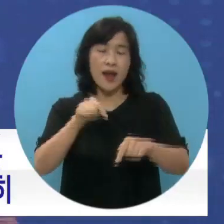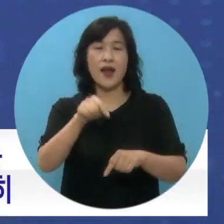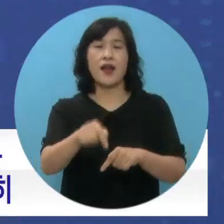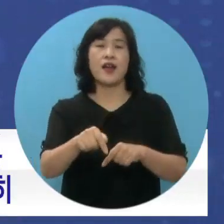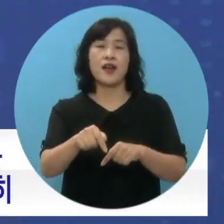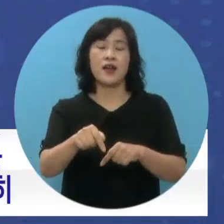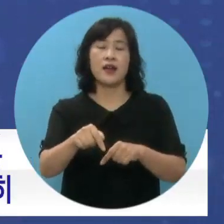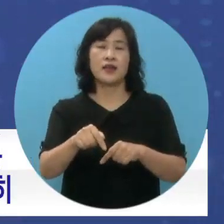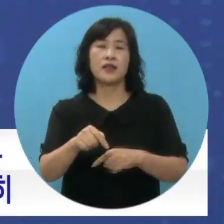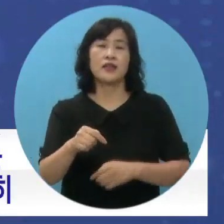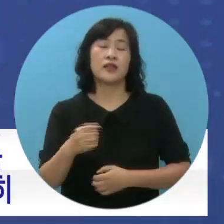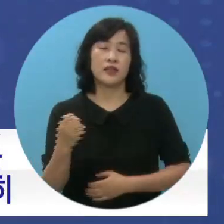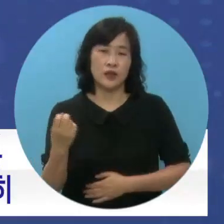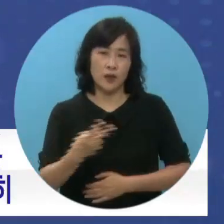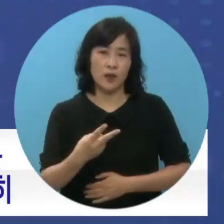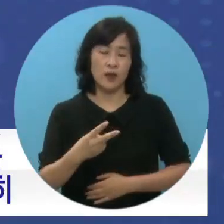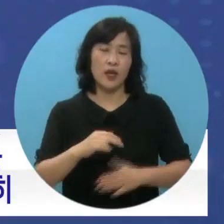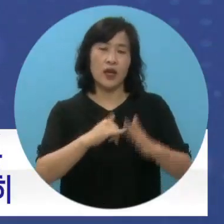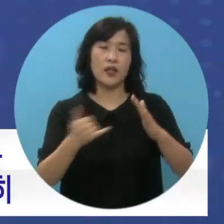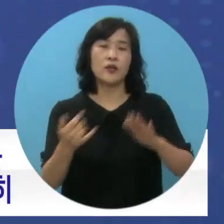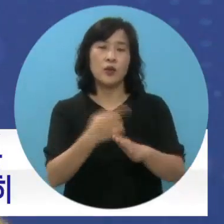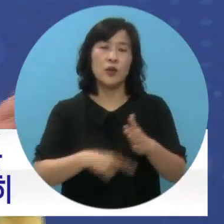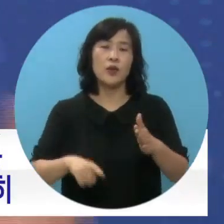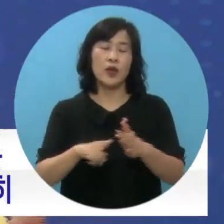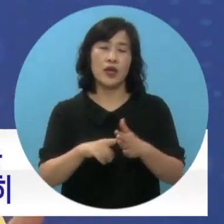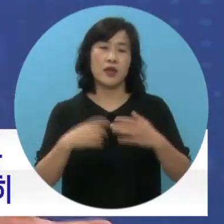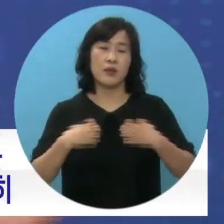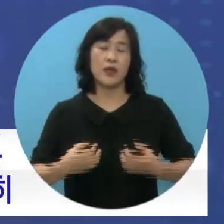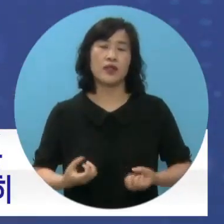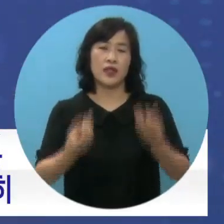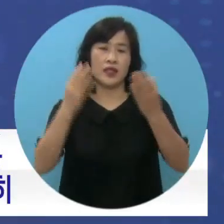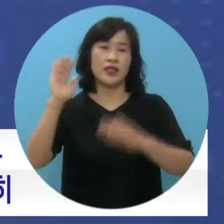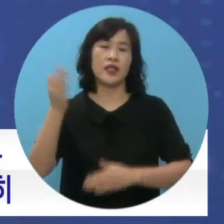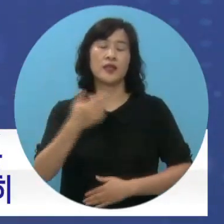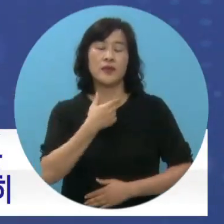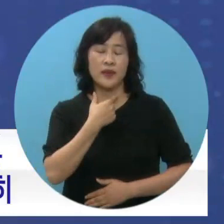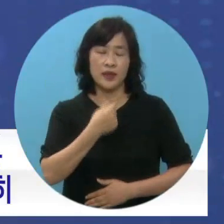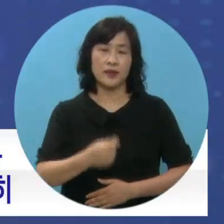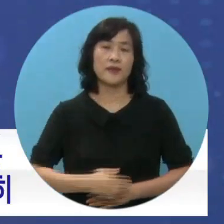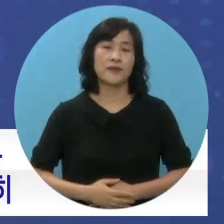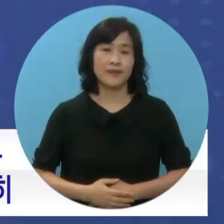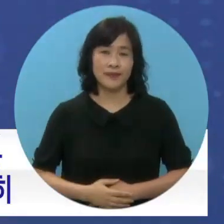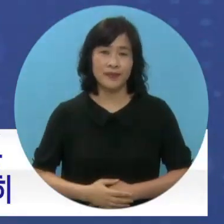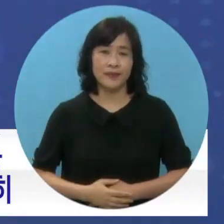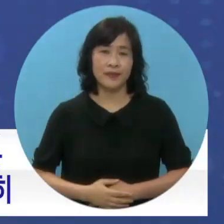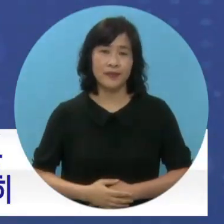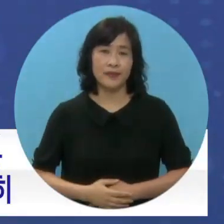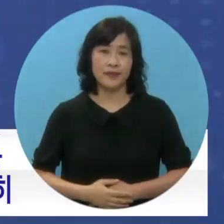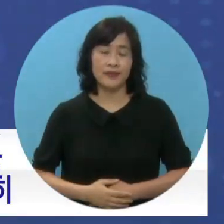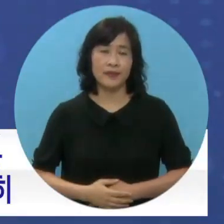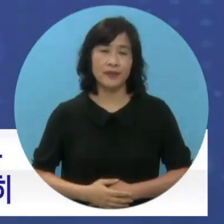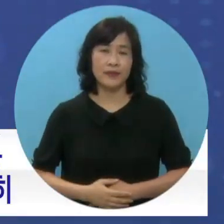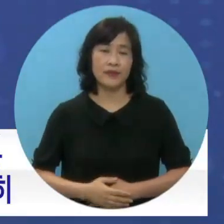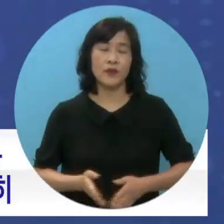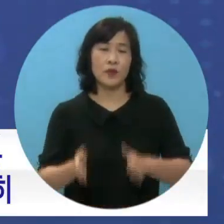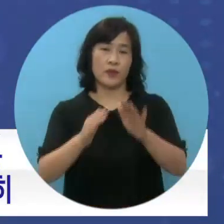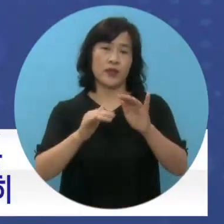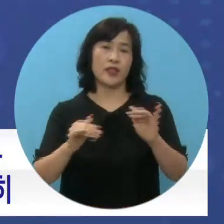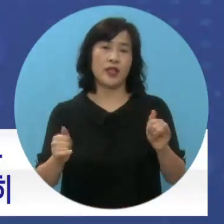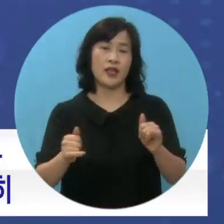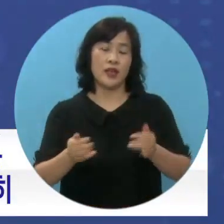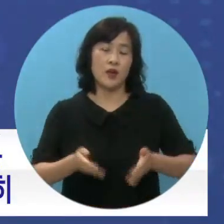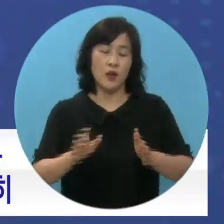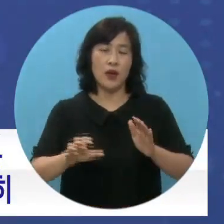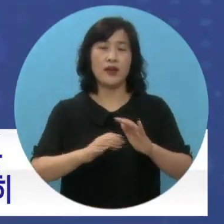확실하게 실천함으로써 가족을 위하는 명절이 됐으면 하는 바람입니다. 우리